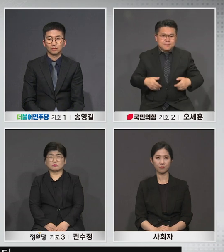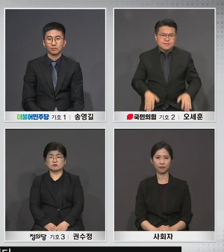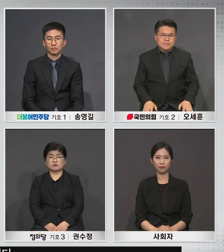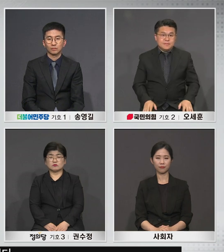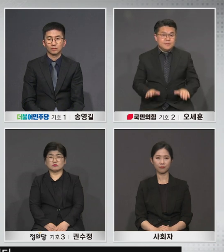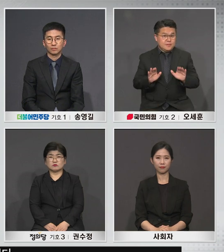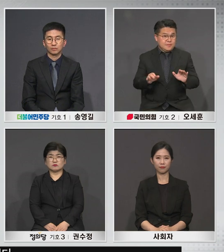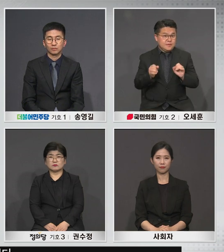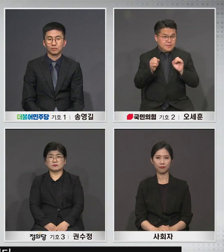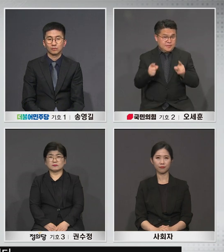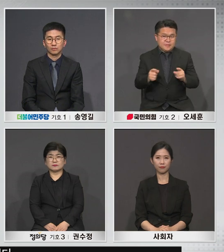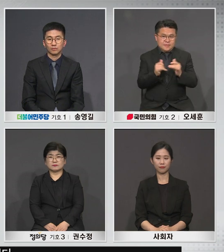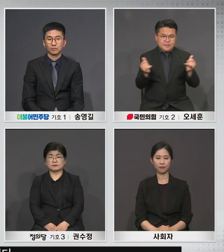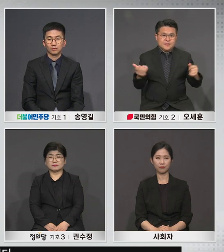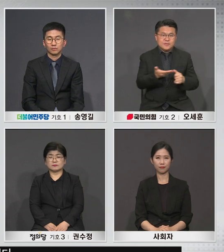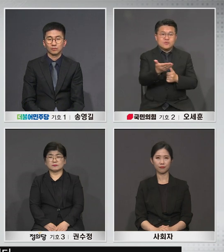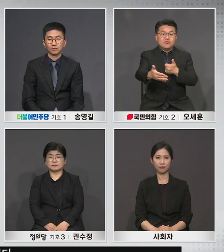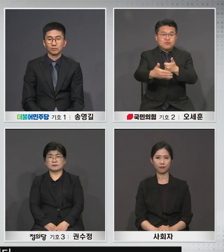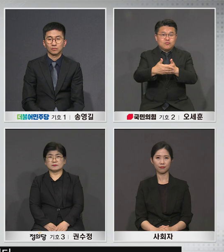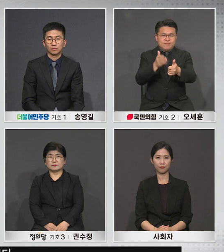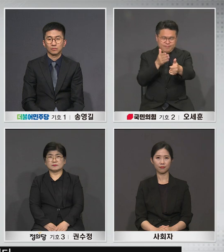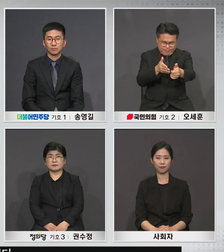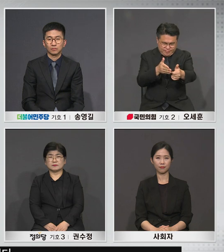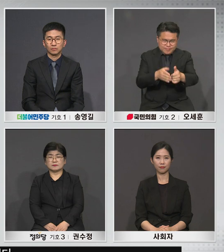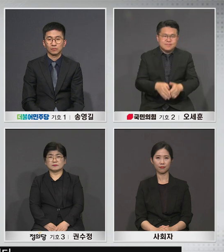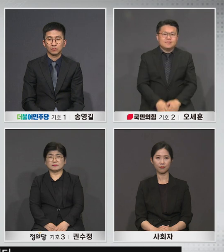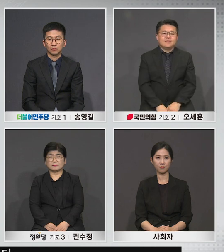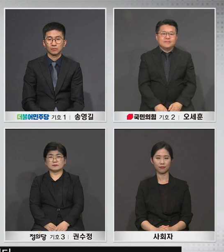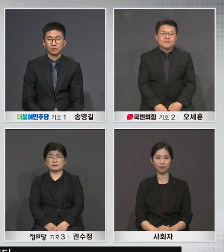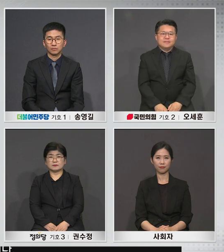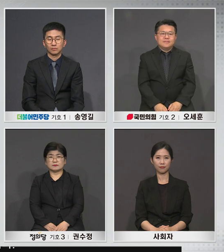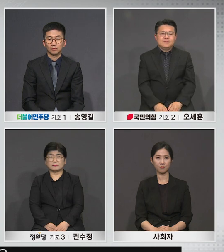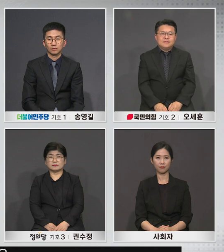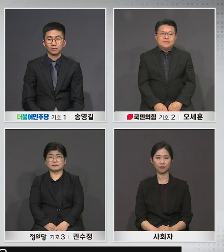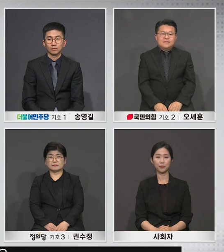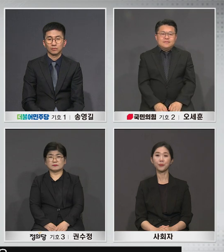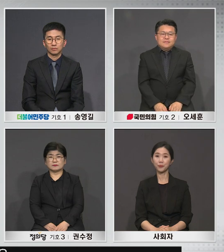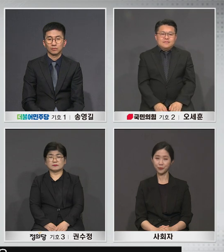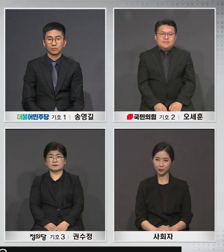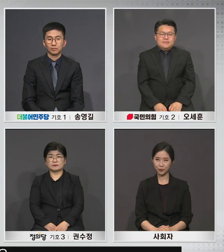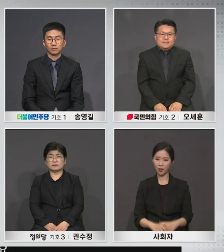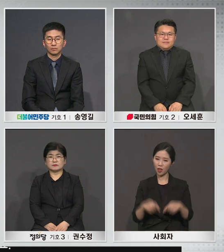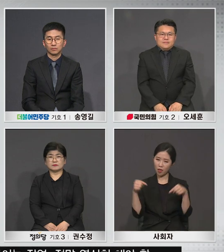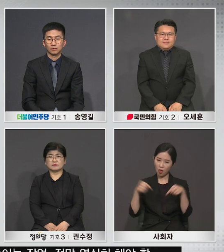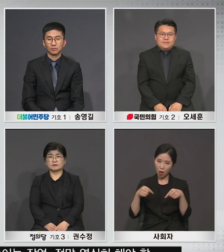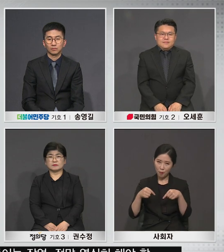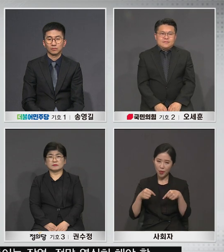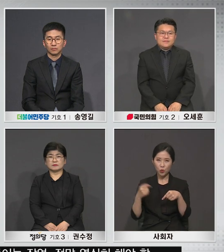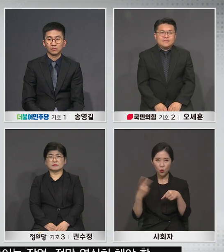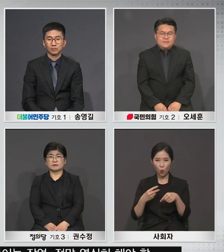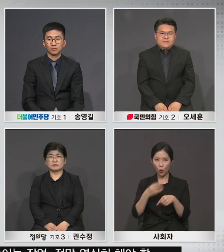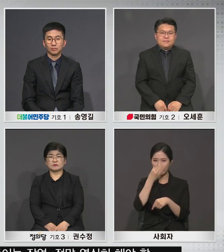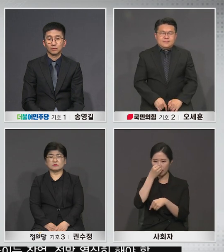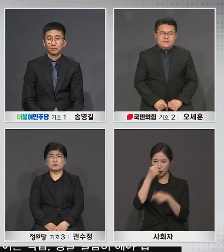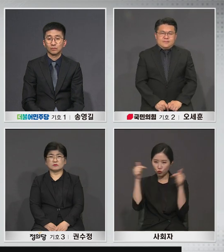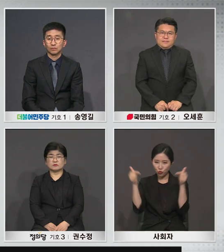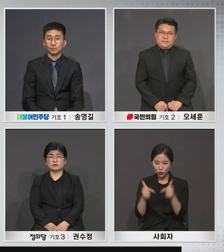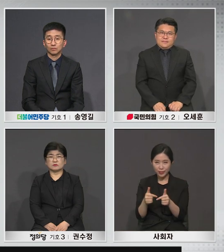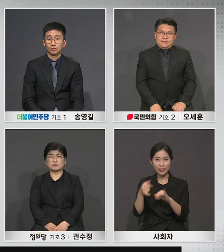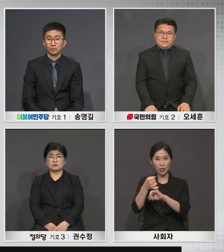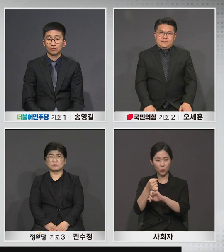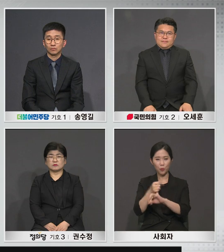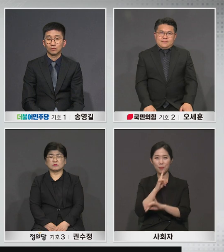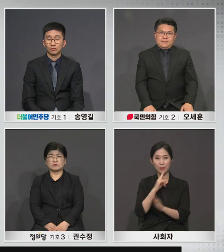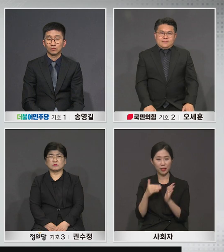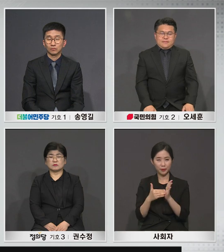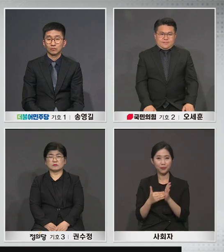이번 기회에 시민 여러분들의 협조도 부탁드리고 싶습니다. 협의와 줄이기까지 또 말씀을 주셨고요. 이제 권수정